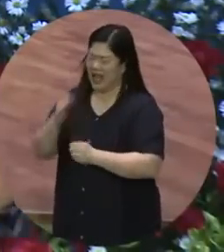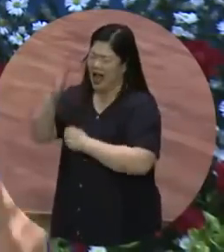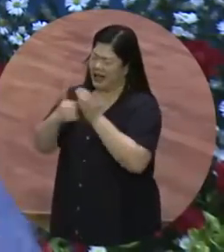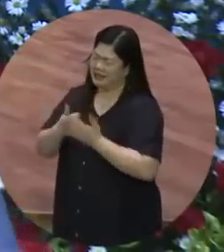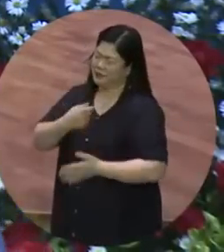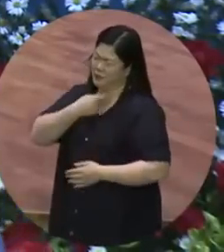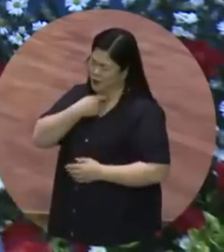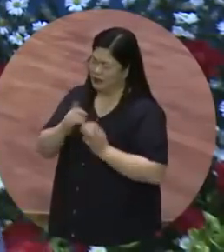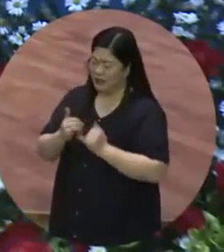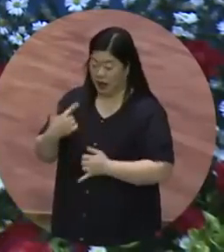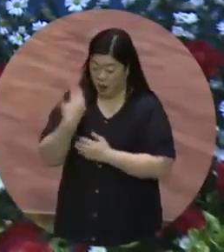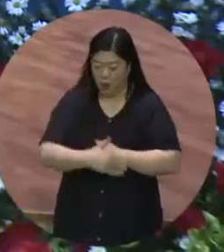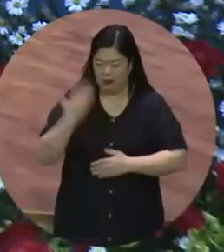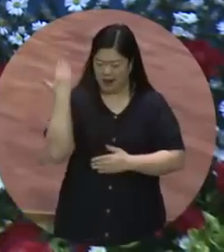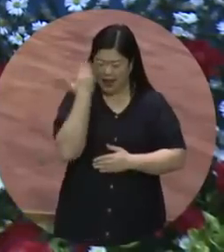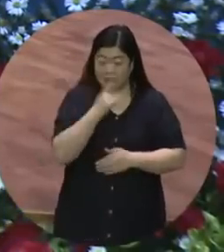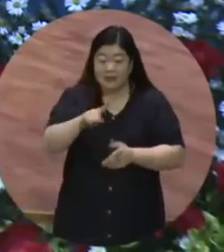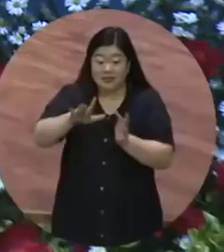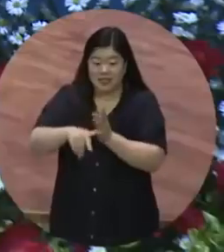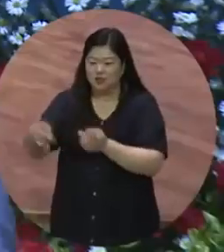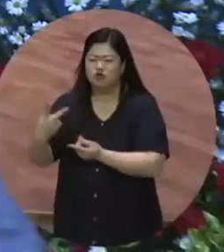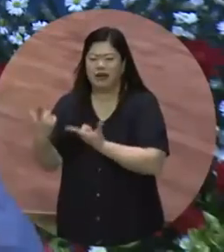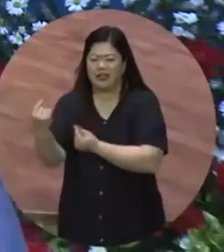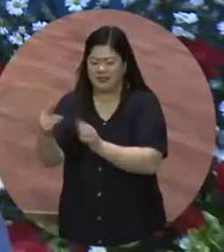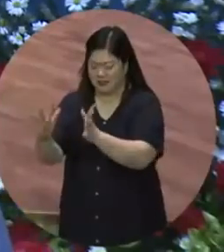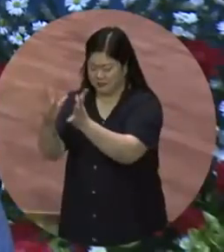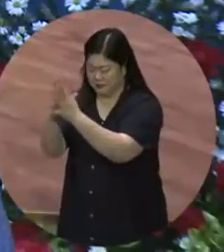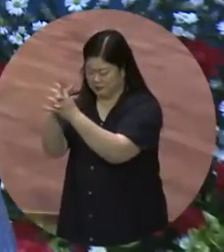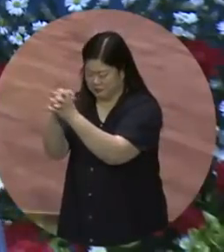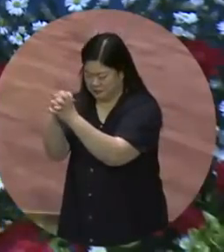정말 정결하게 준비하고 그것도 물을 끓고 기도하고